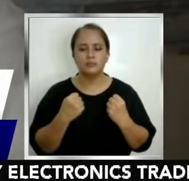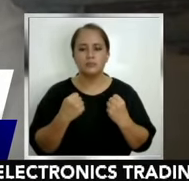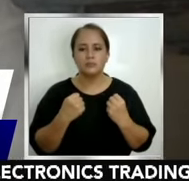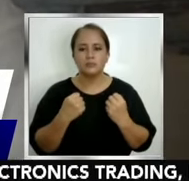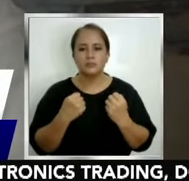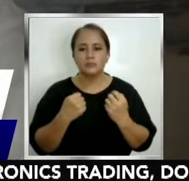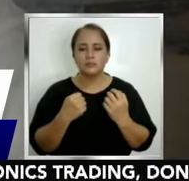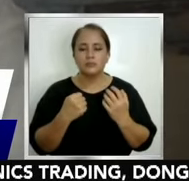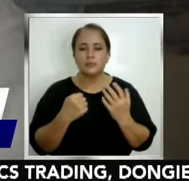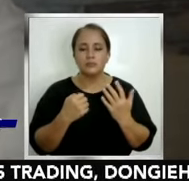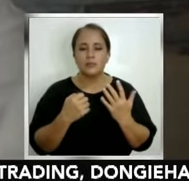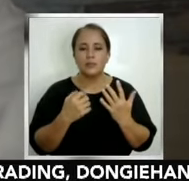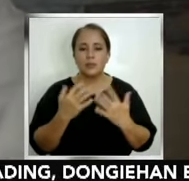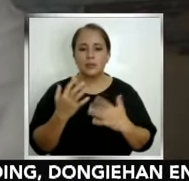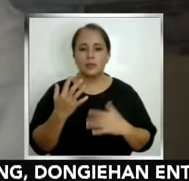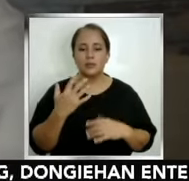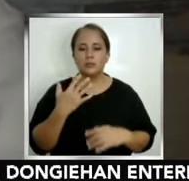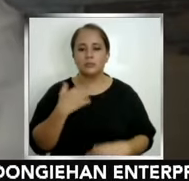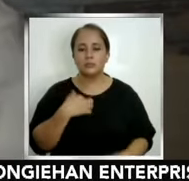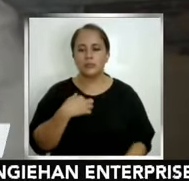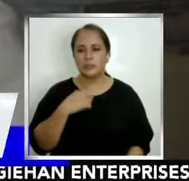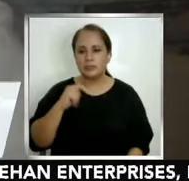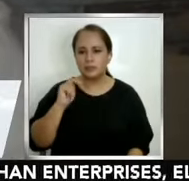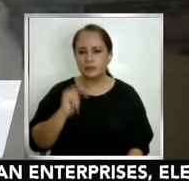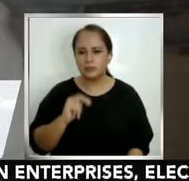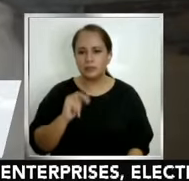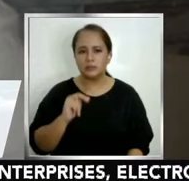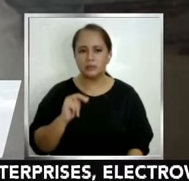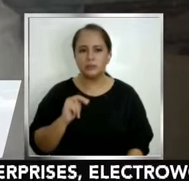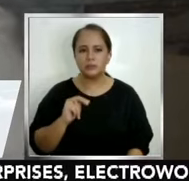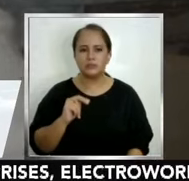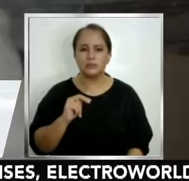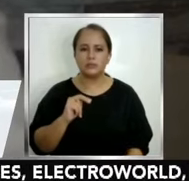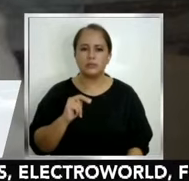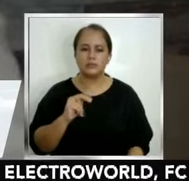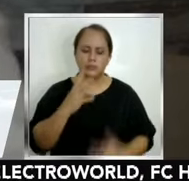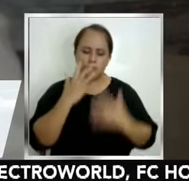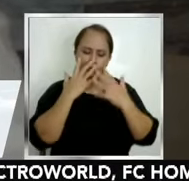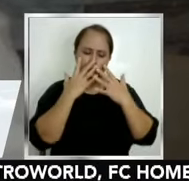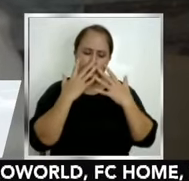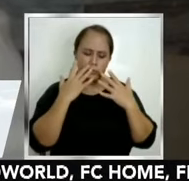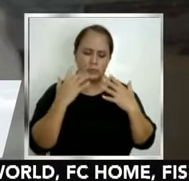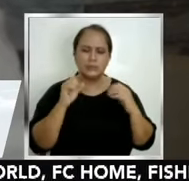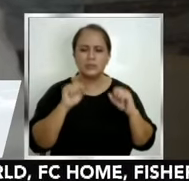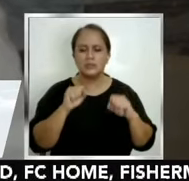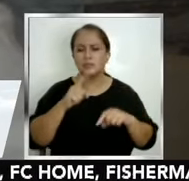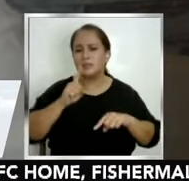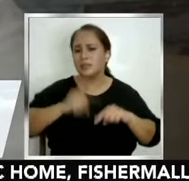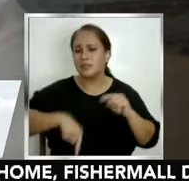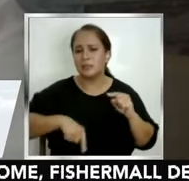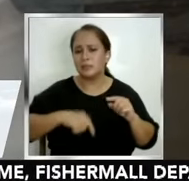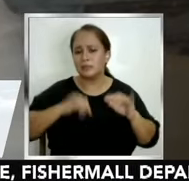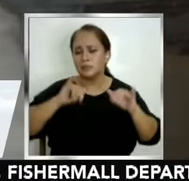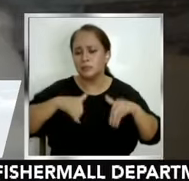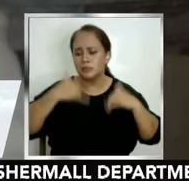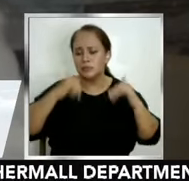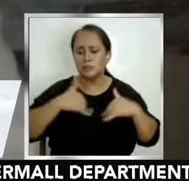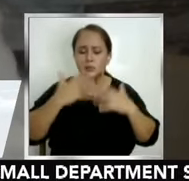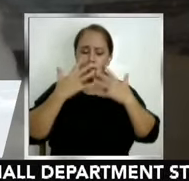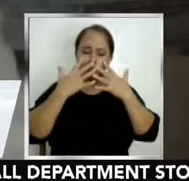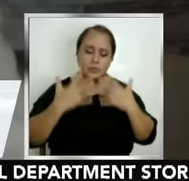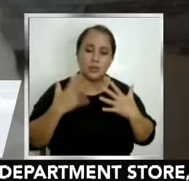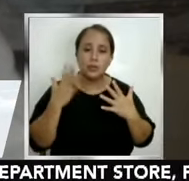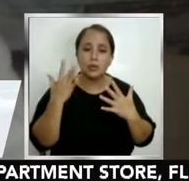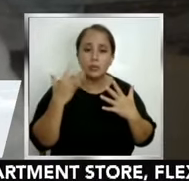Parang kailangan kong magluluksa ako pero hindi ako pwedeng natagal magluksa kasi pag nanganak ako,